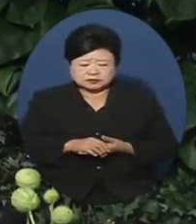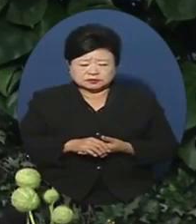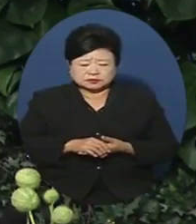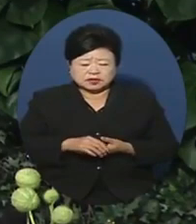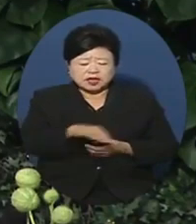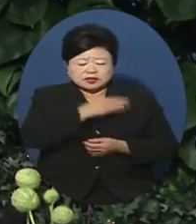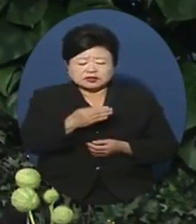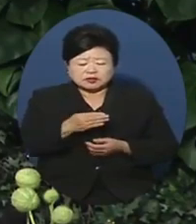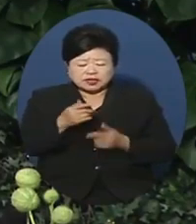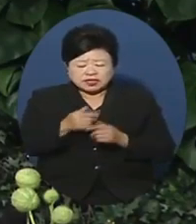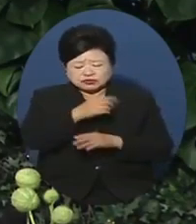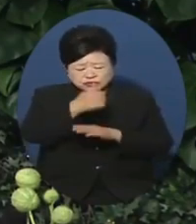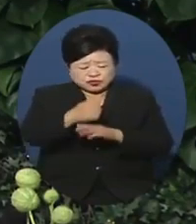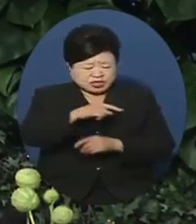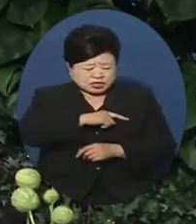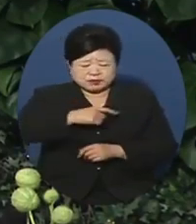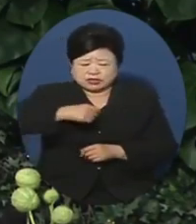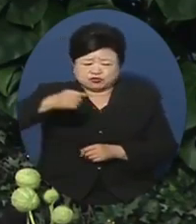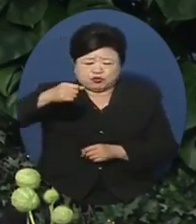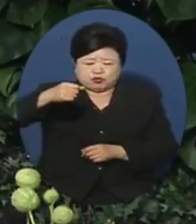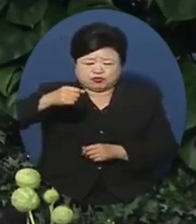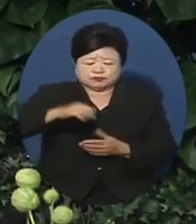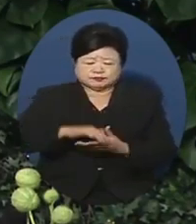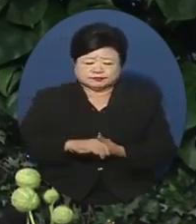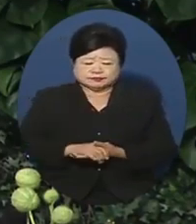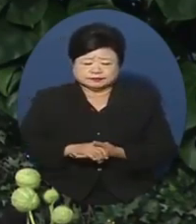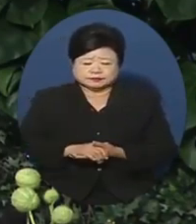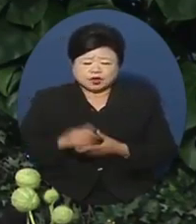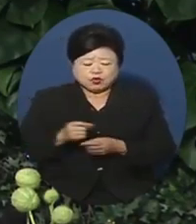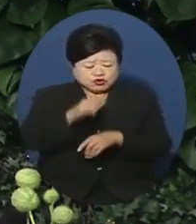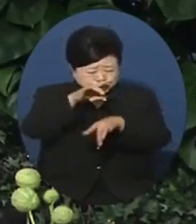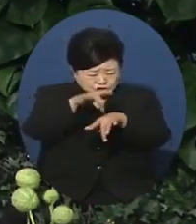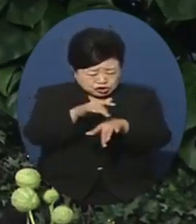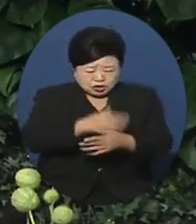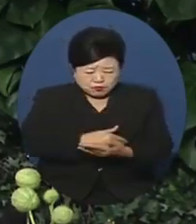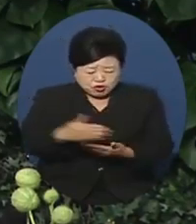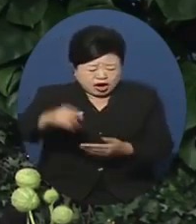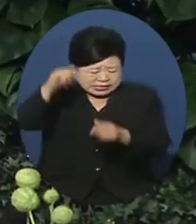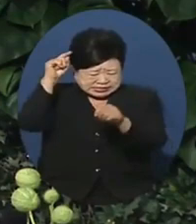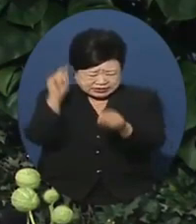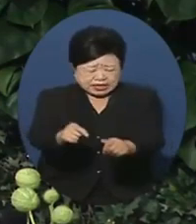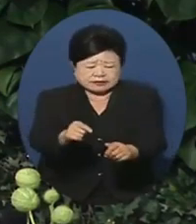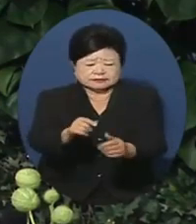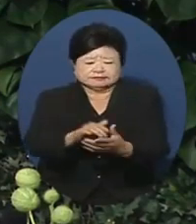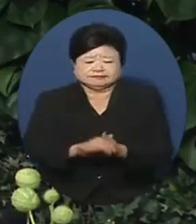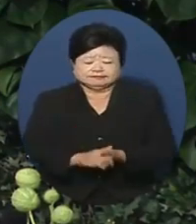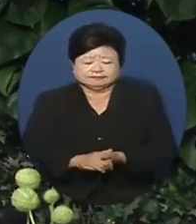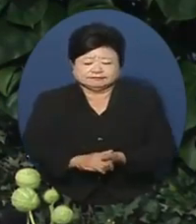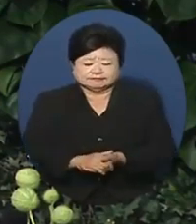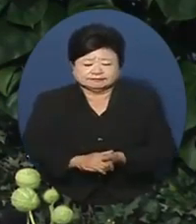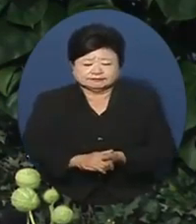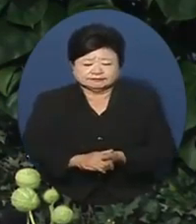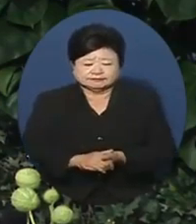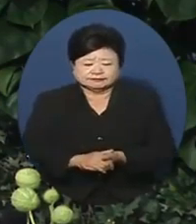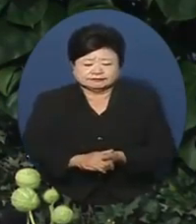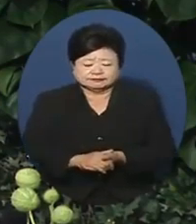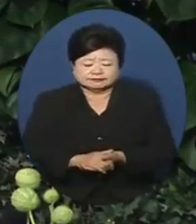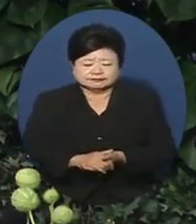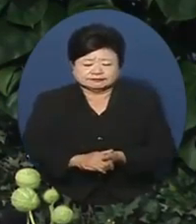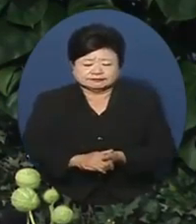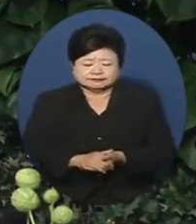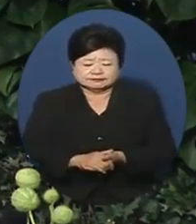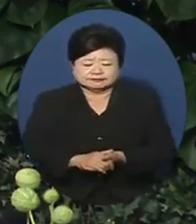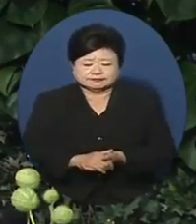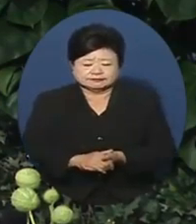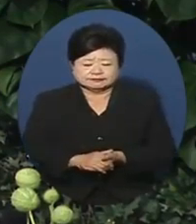성령의 능력과 예수 그리스도의 이름으로 원수 귀신은 물러가게 하여 주시옵소서.